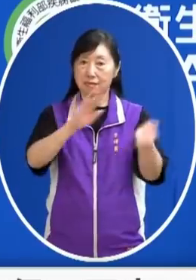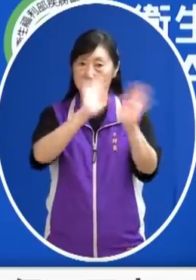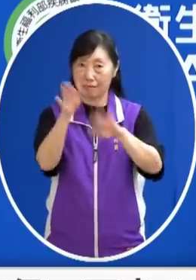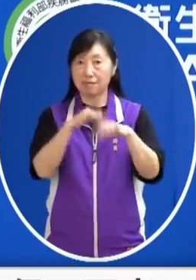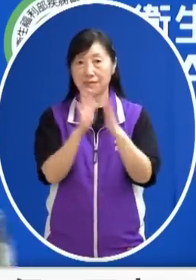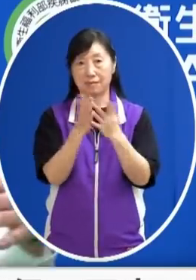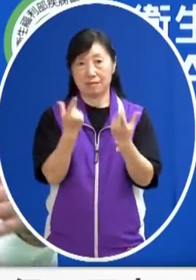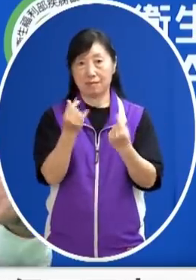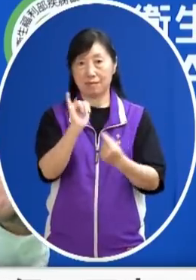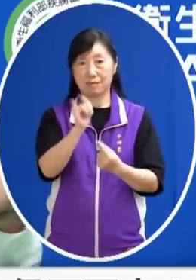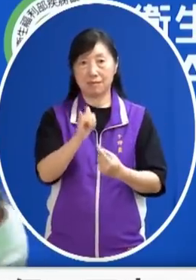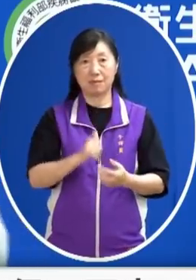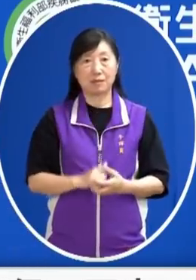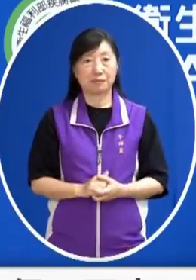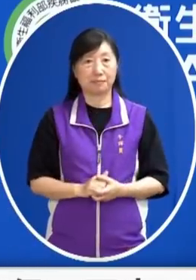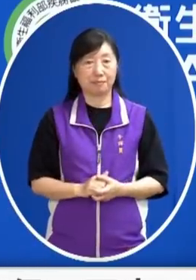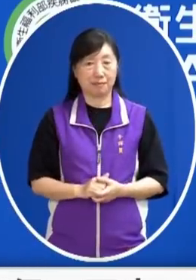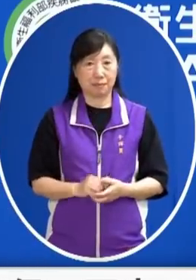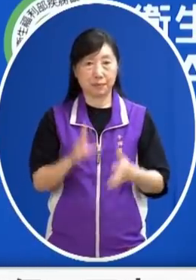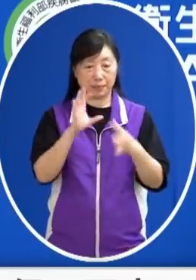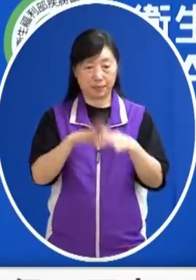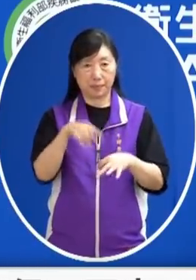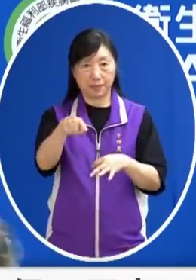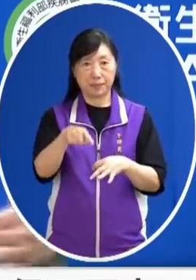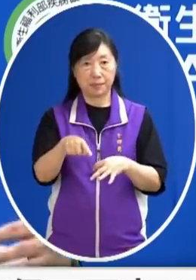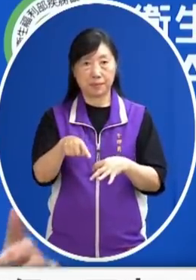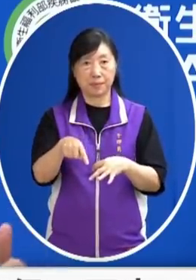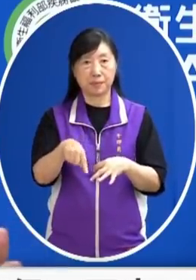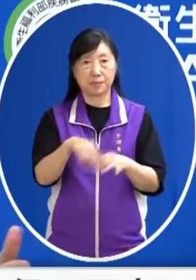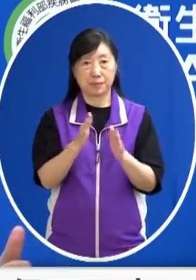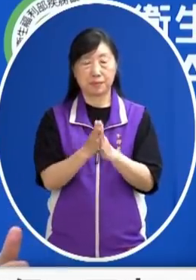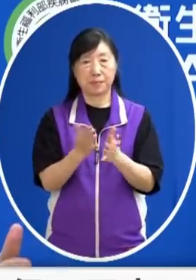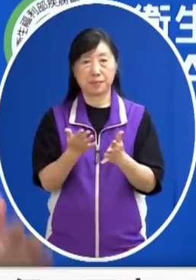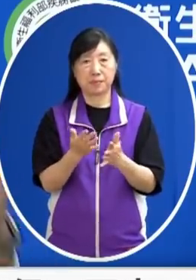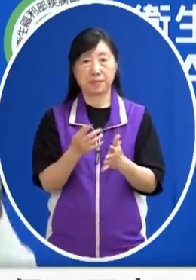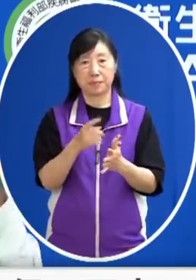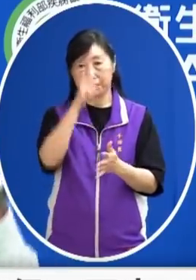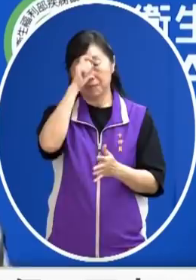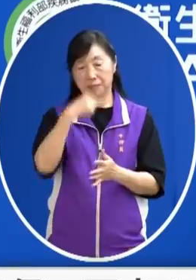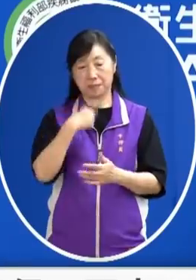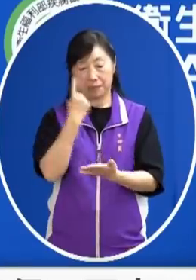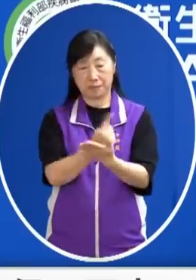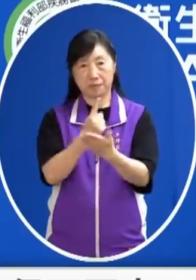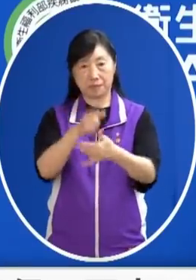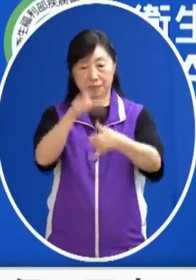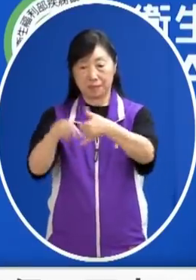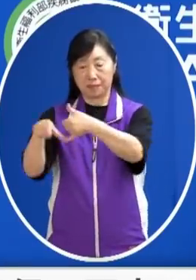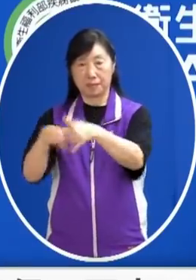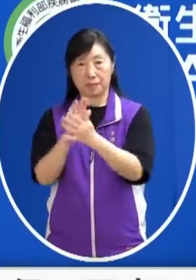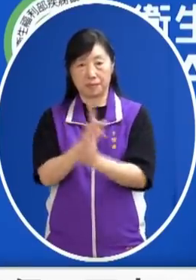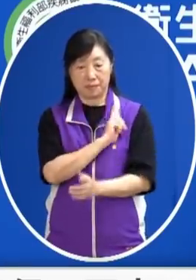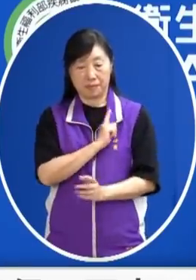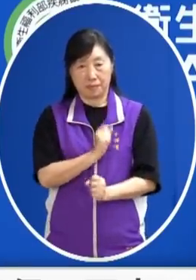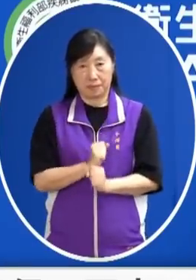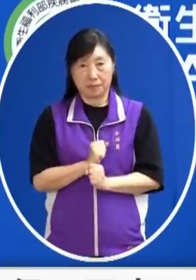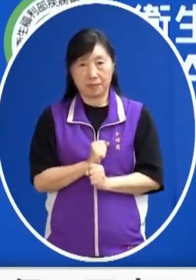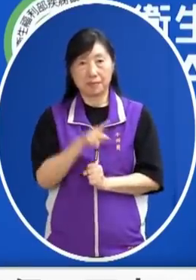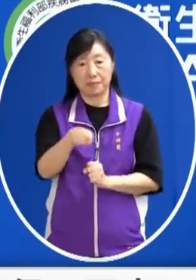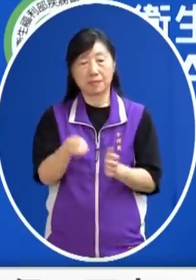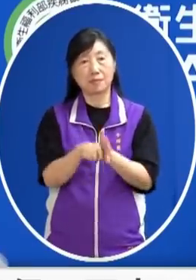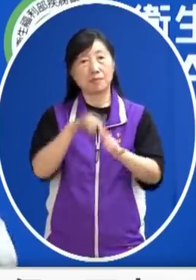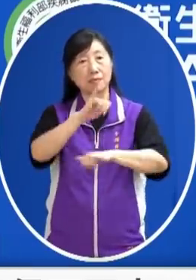好。好，所以大家慢慢要试着绕回到自己这条线来，那讲生活就不至于受到太大的影